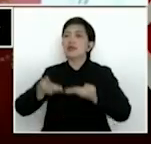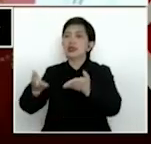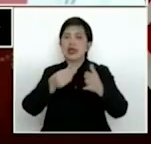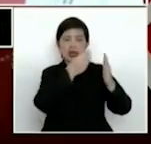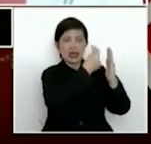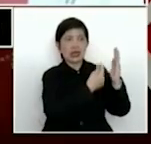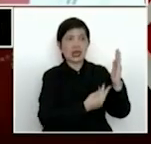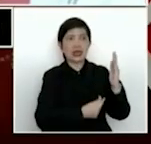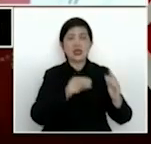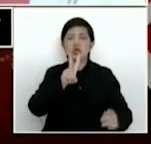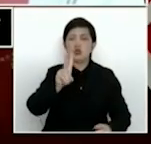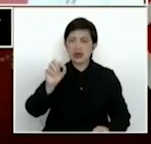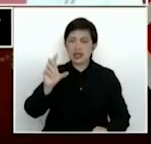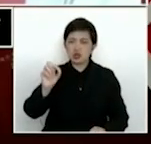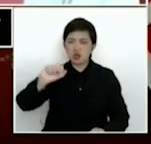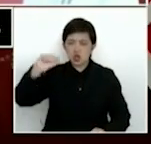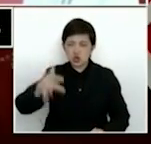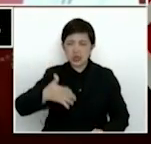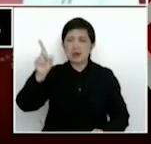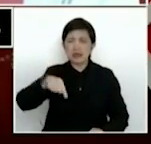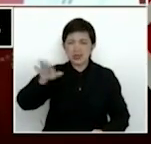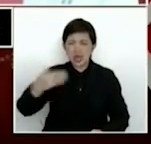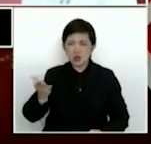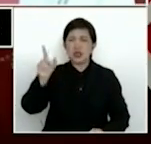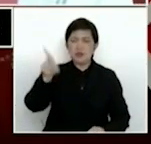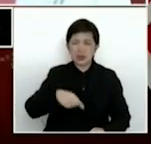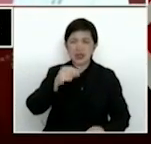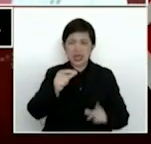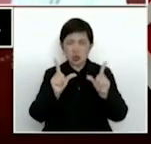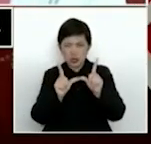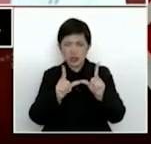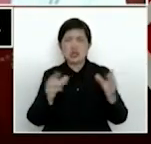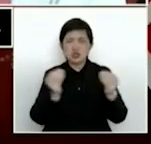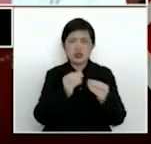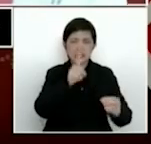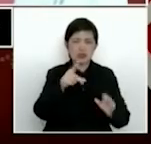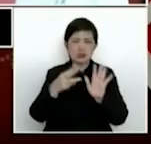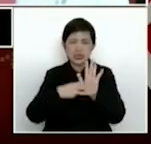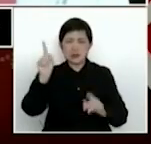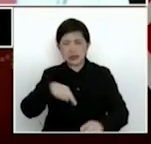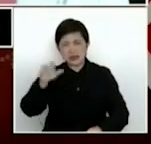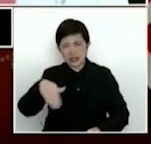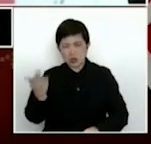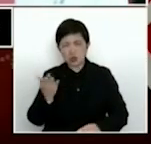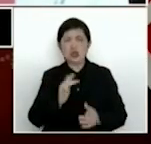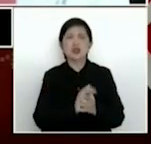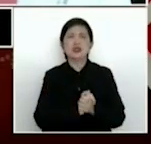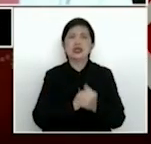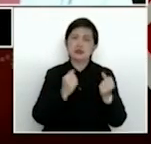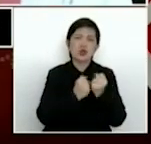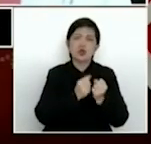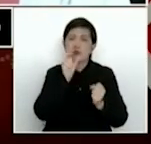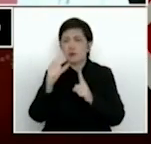200 juta per tahun per RW total R miliar selama 5 tahun insentif RT RW Dasa Wisma